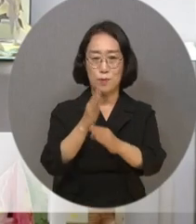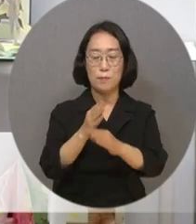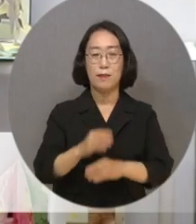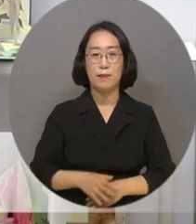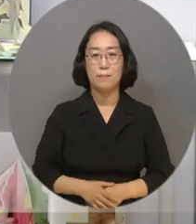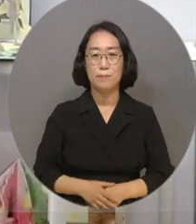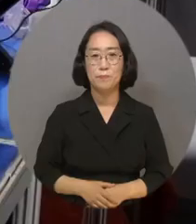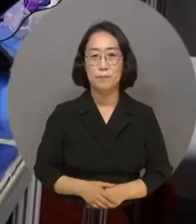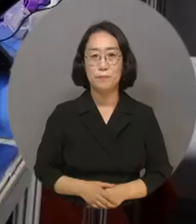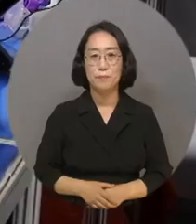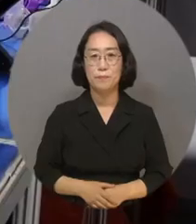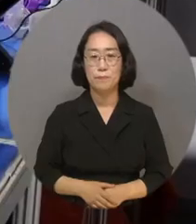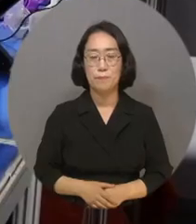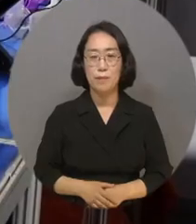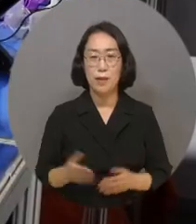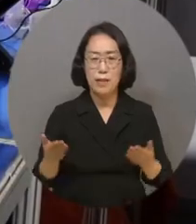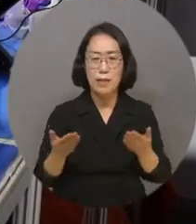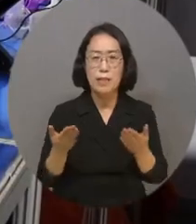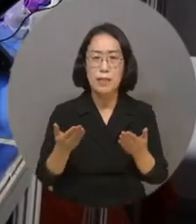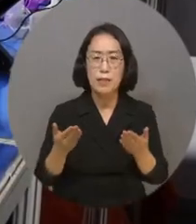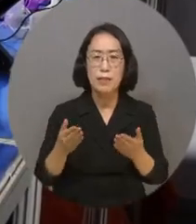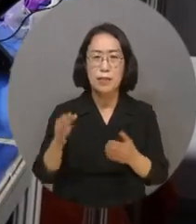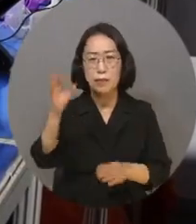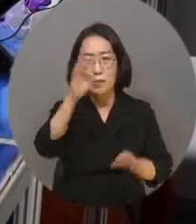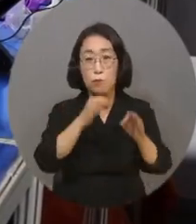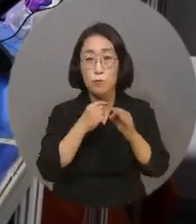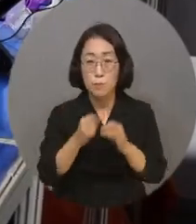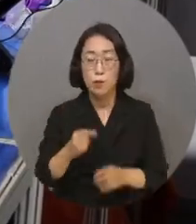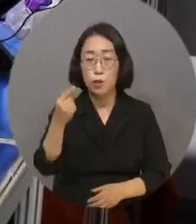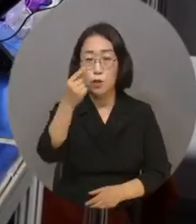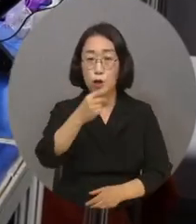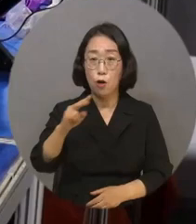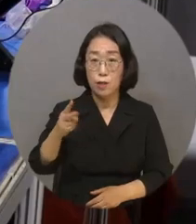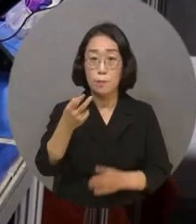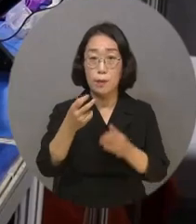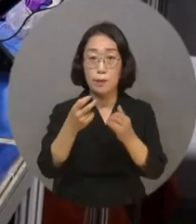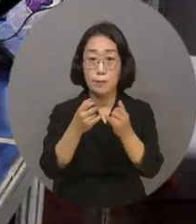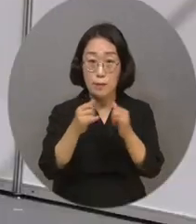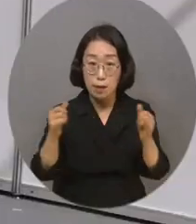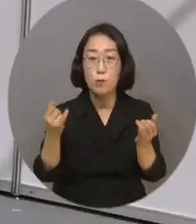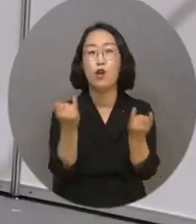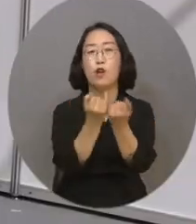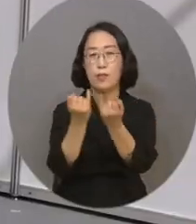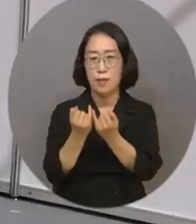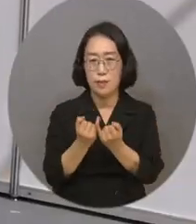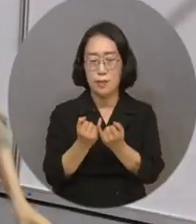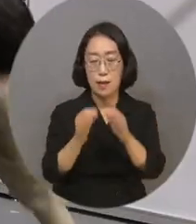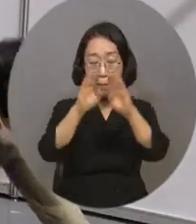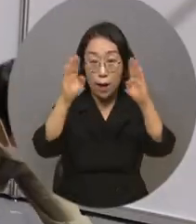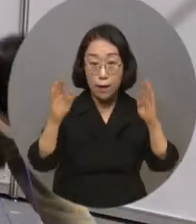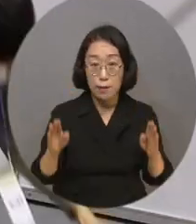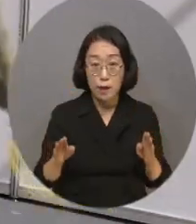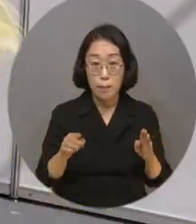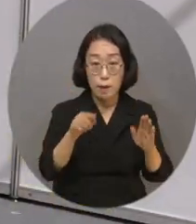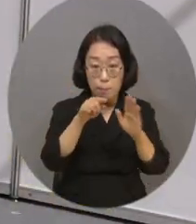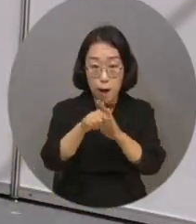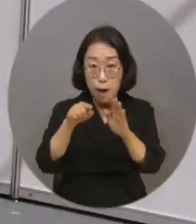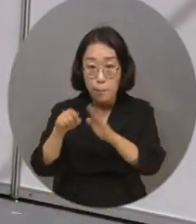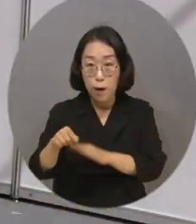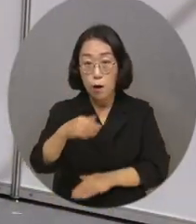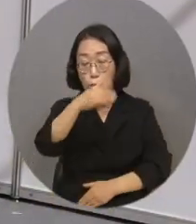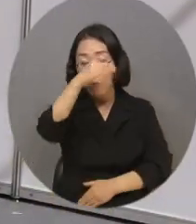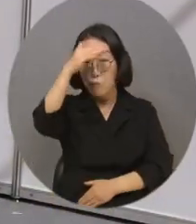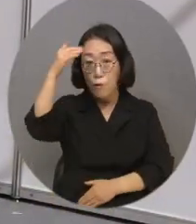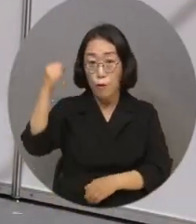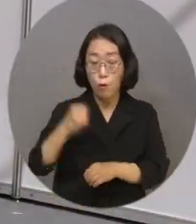있습니다. 구직을 희망하는 1,200여 명의 전남 지역 여성들은 박람회에 준비된 취창업 관련